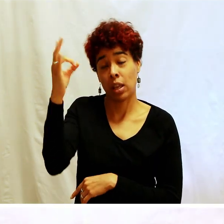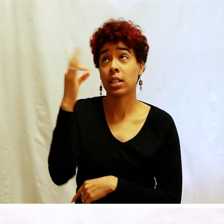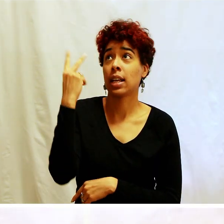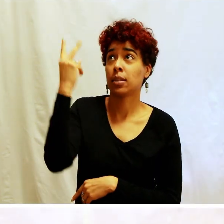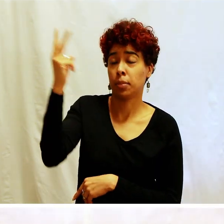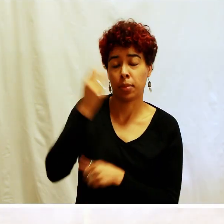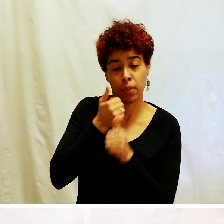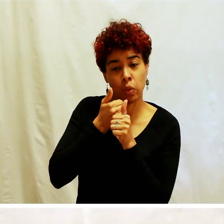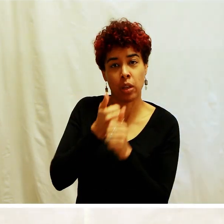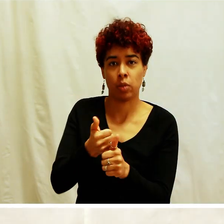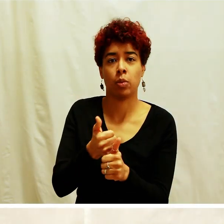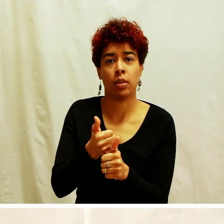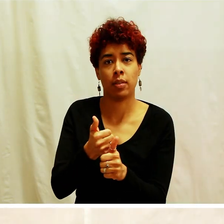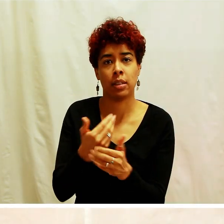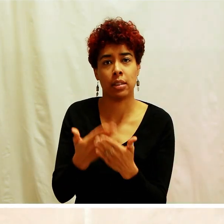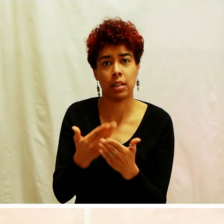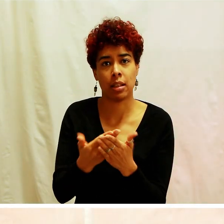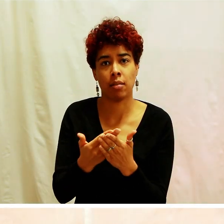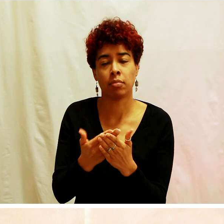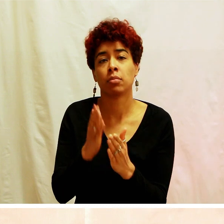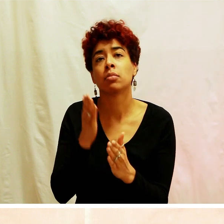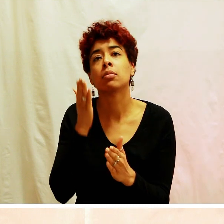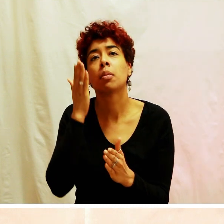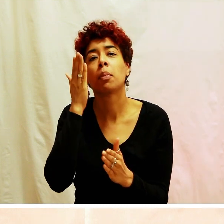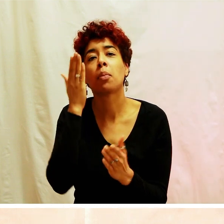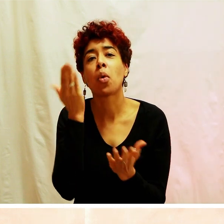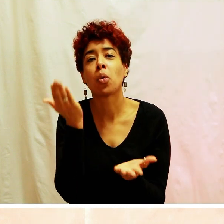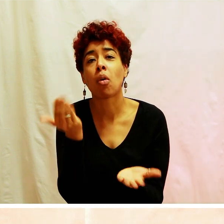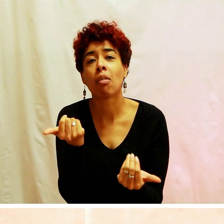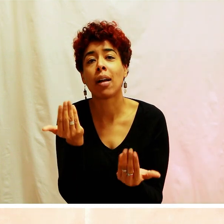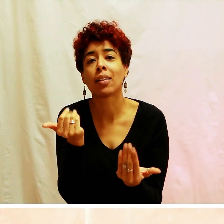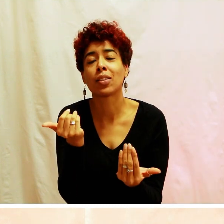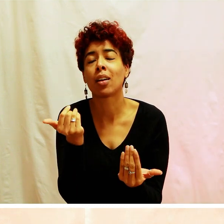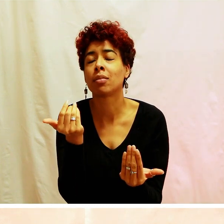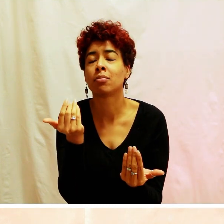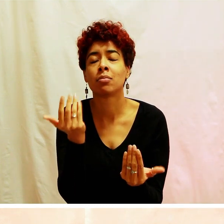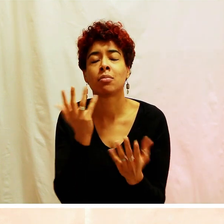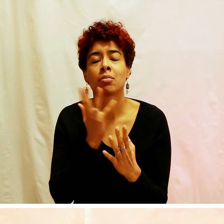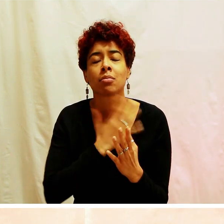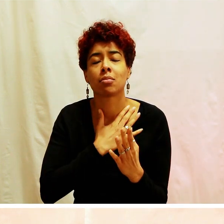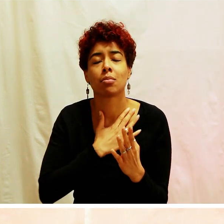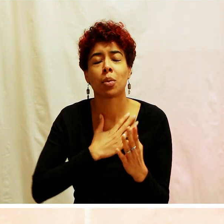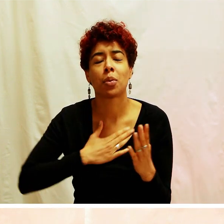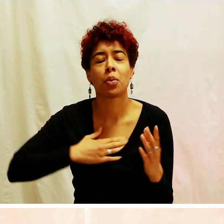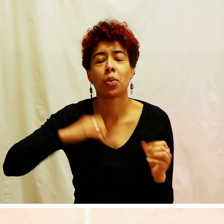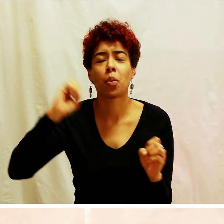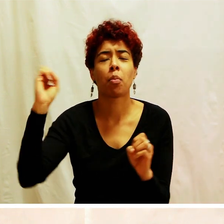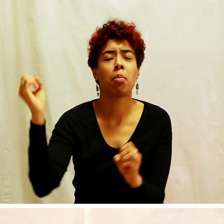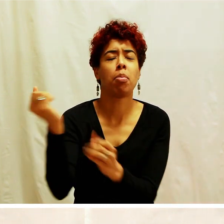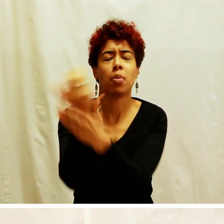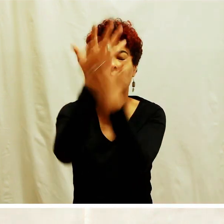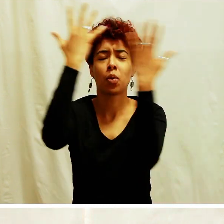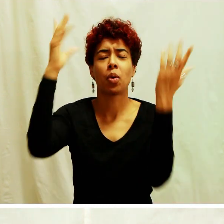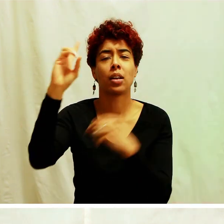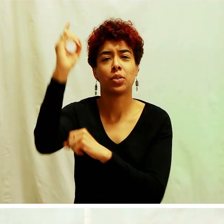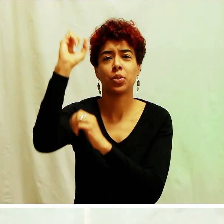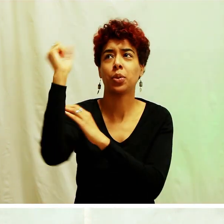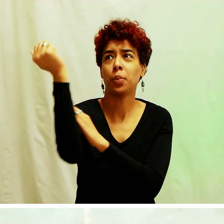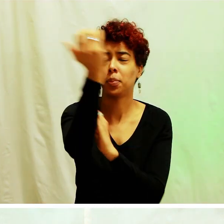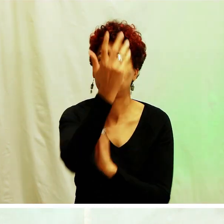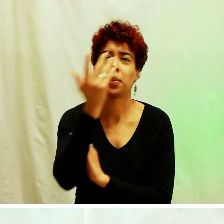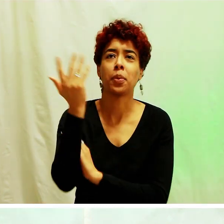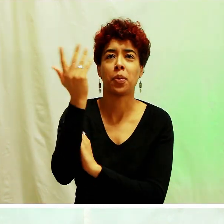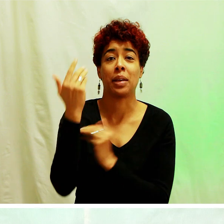et la piété, en attendant la bienheureuse espérance et la manifestation de la gloire du grand